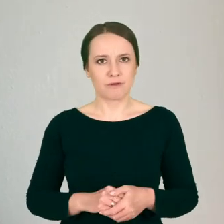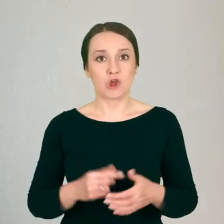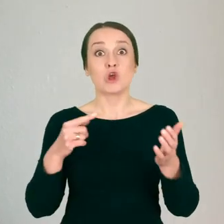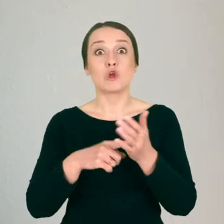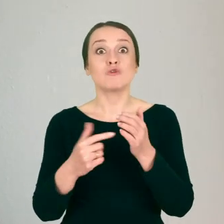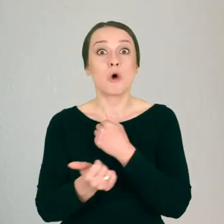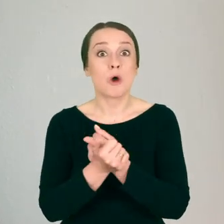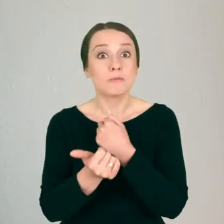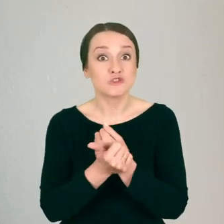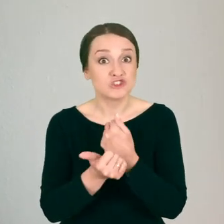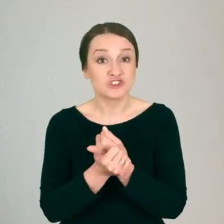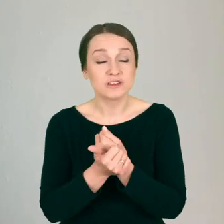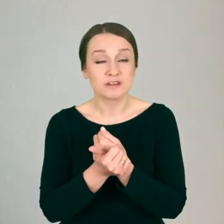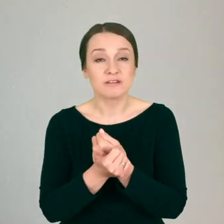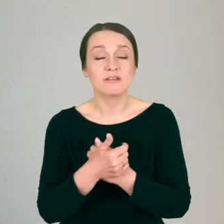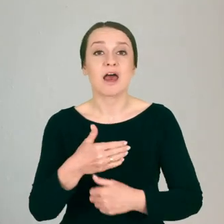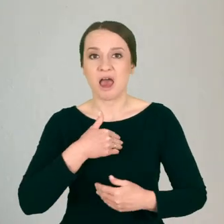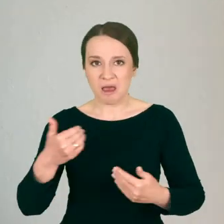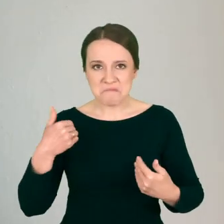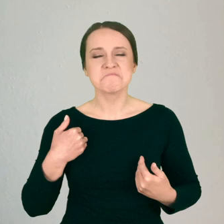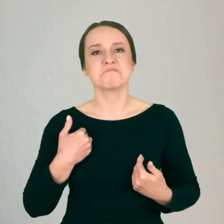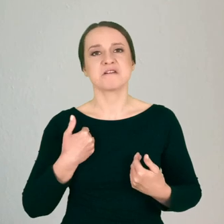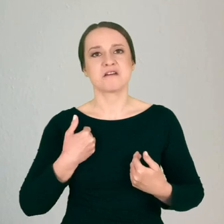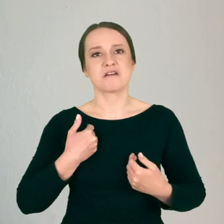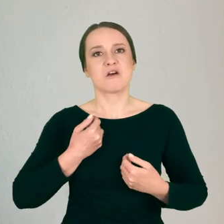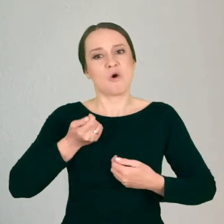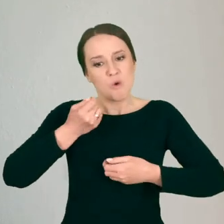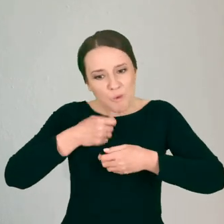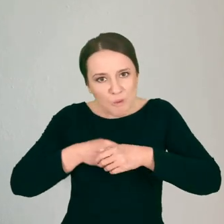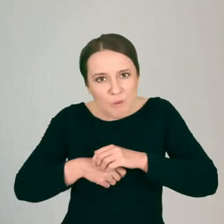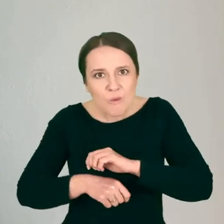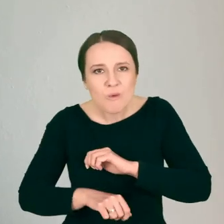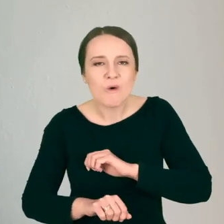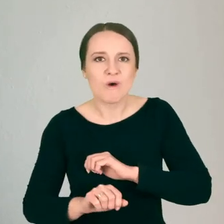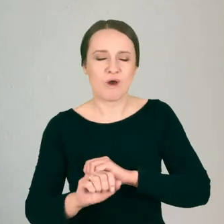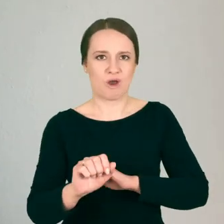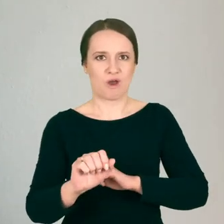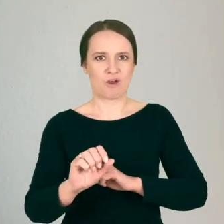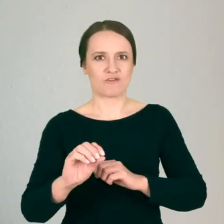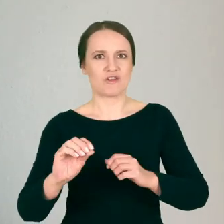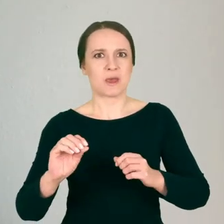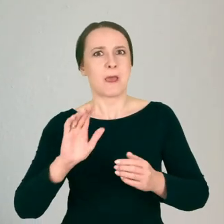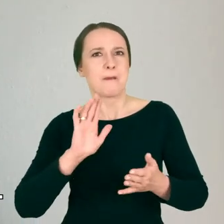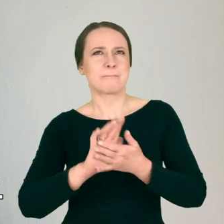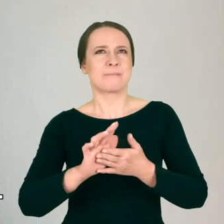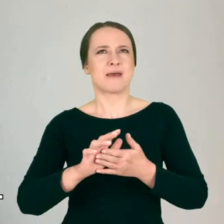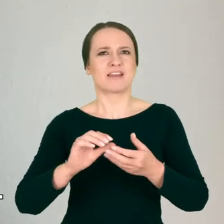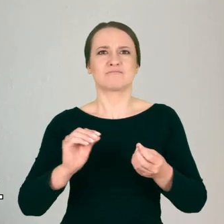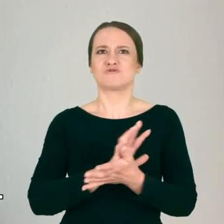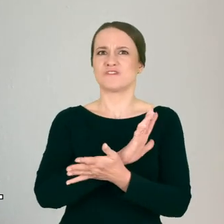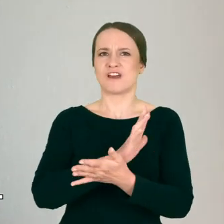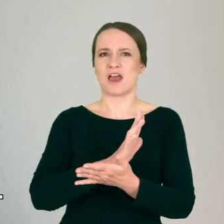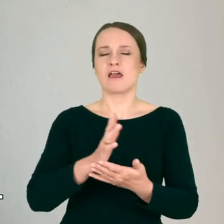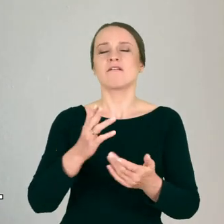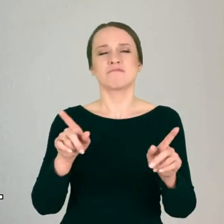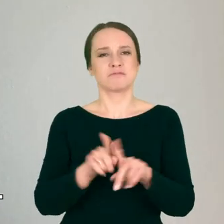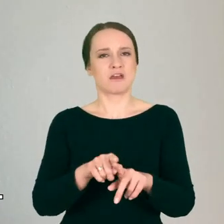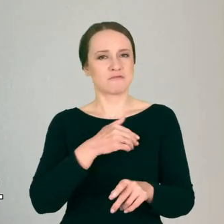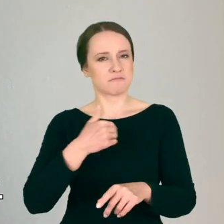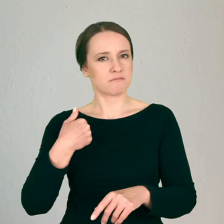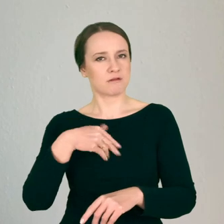Z tej przyczyny zrodziliśmy się bez wprawy i pomrzemy bez